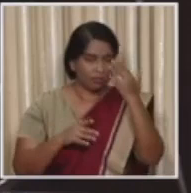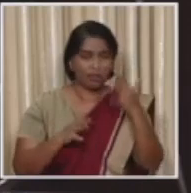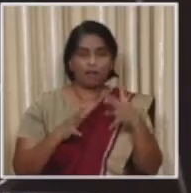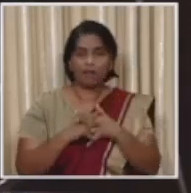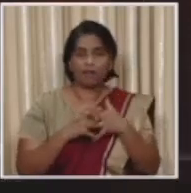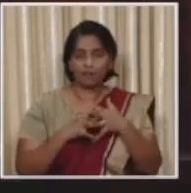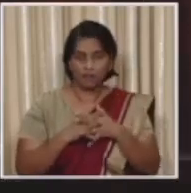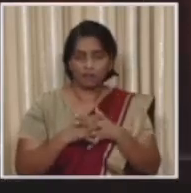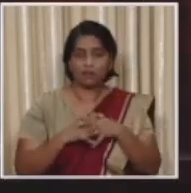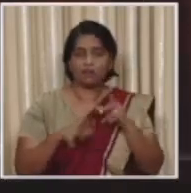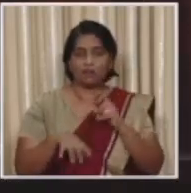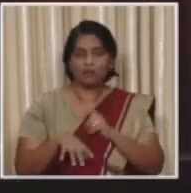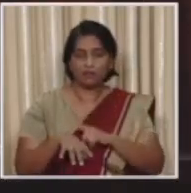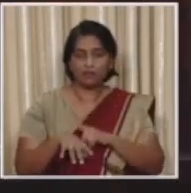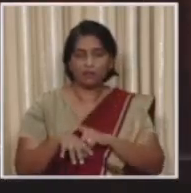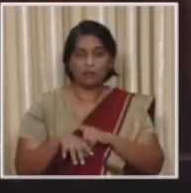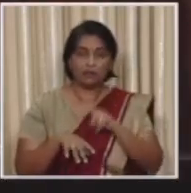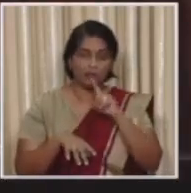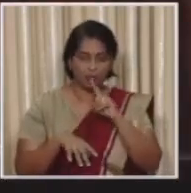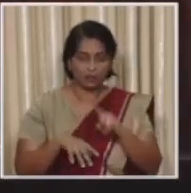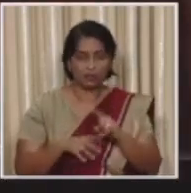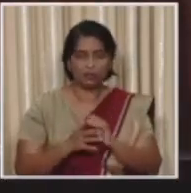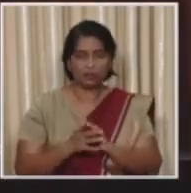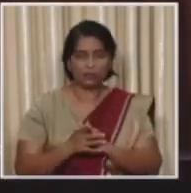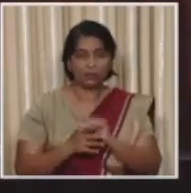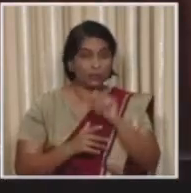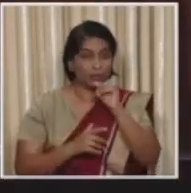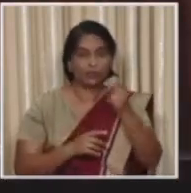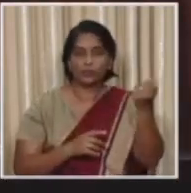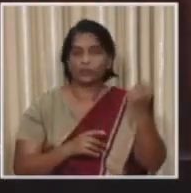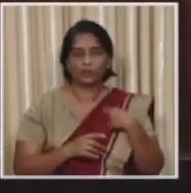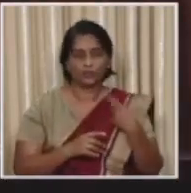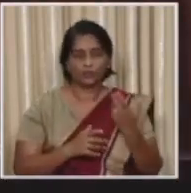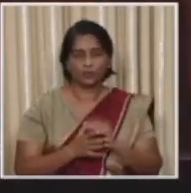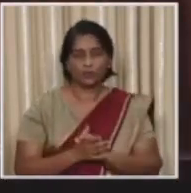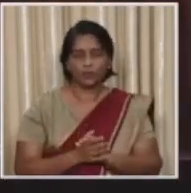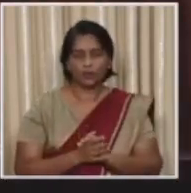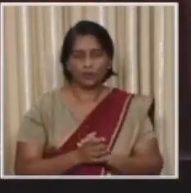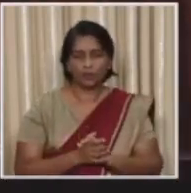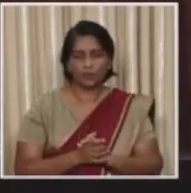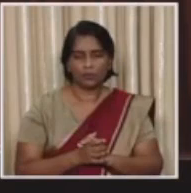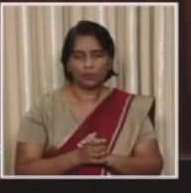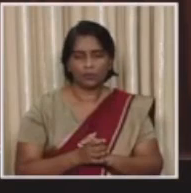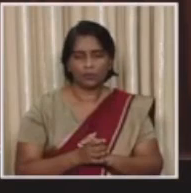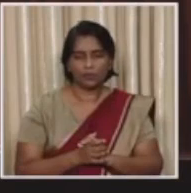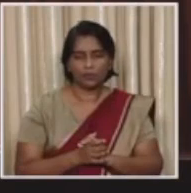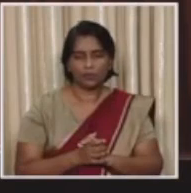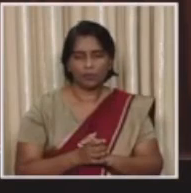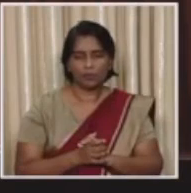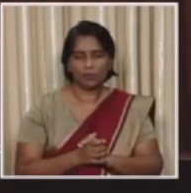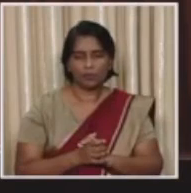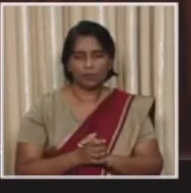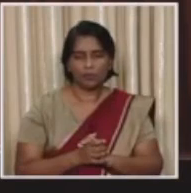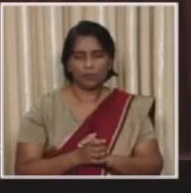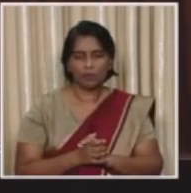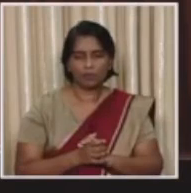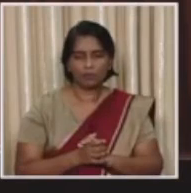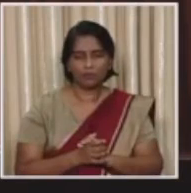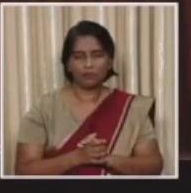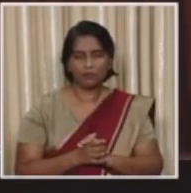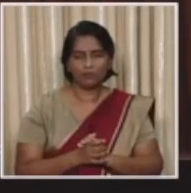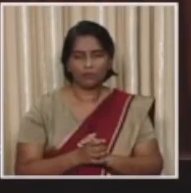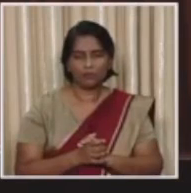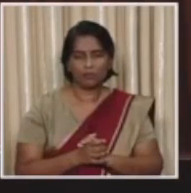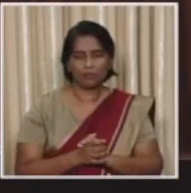නානායක කර්මතුමායි කාලය තියනවා කියලා කිව්වට අපිට නිල වශයෙන් එක දෙනු දිලා නැහැ. හරි, මට පම් පෞද්ගලික දෙනු දුන මේ සම්බන්ධයෙන් ගැටලු කරන්න මම කවදාවත්